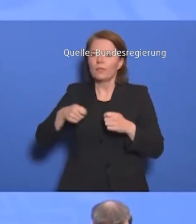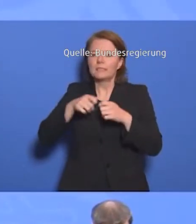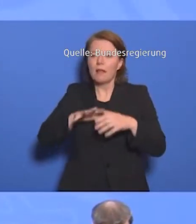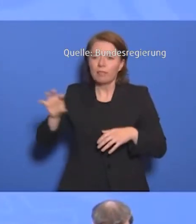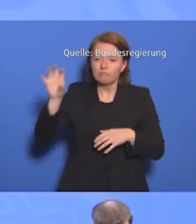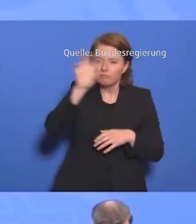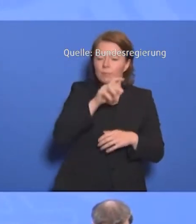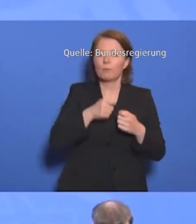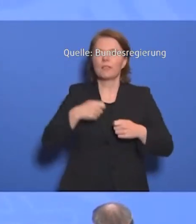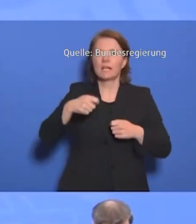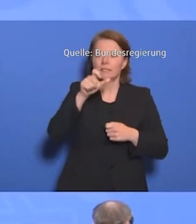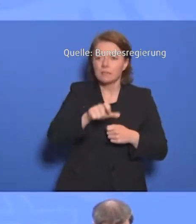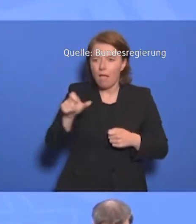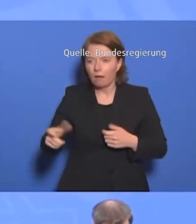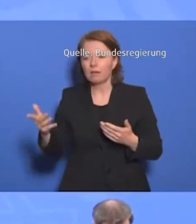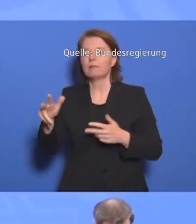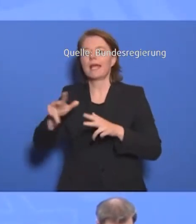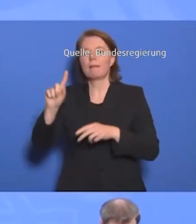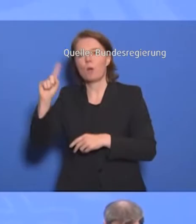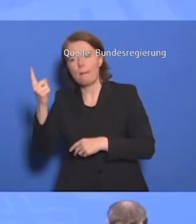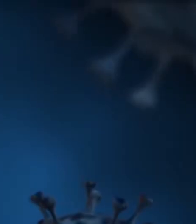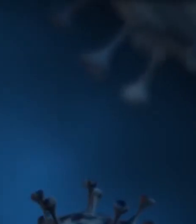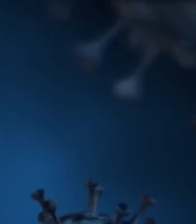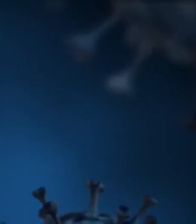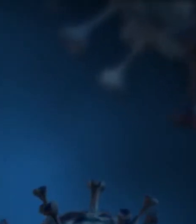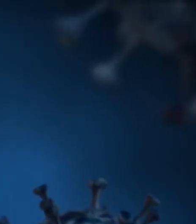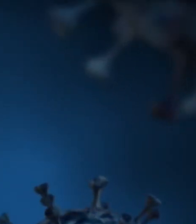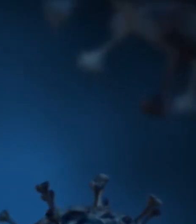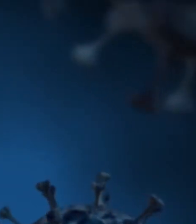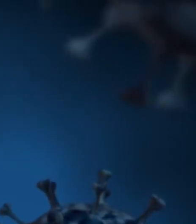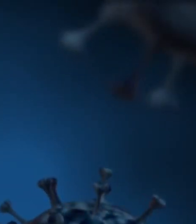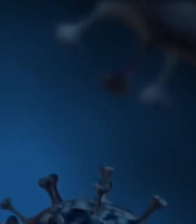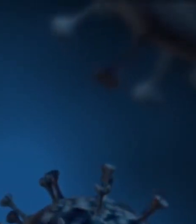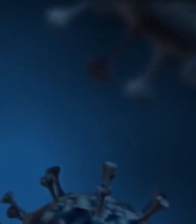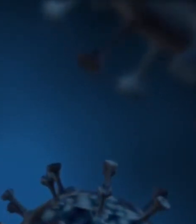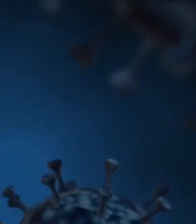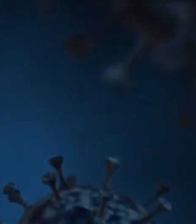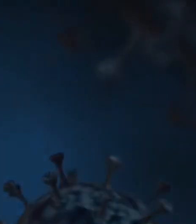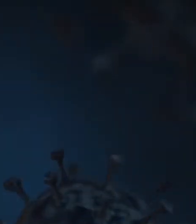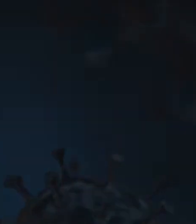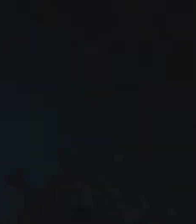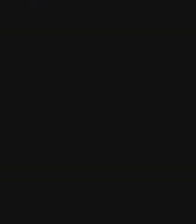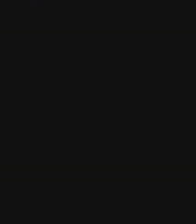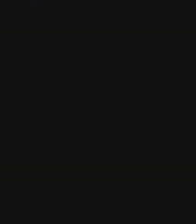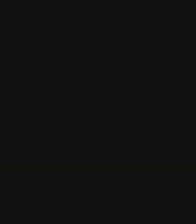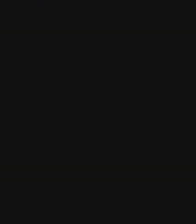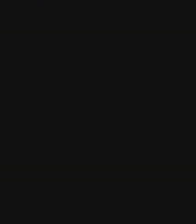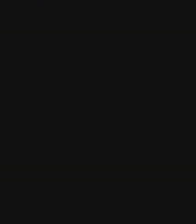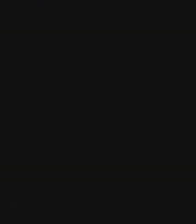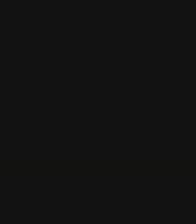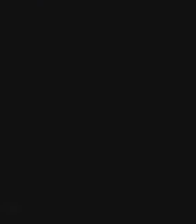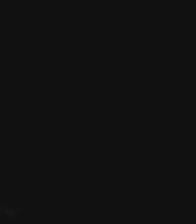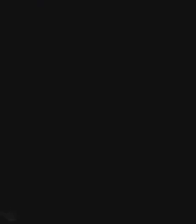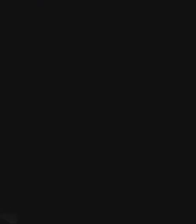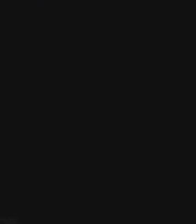waren sich die Kanzlerin und die Länderchefs schnell einig. Trotz aktuell leicht sinkender Infektionszahlen bereiten die Mutationen des Coronavirus